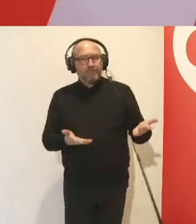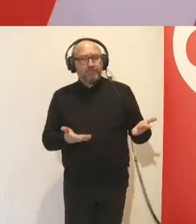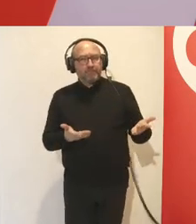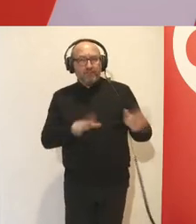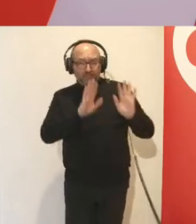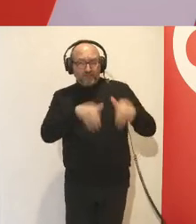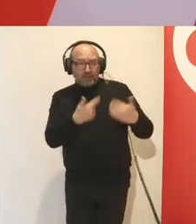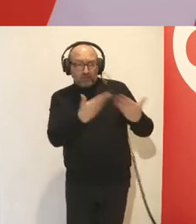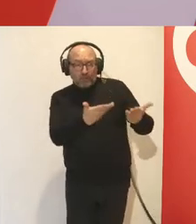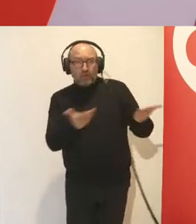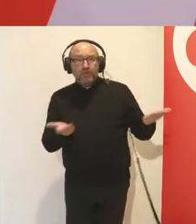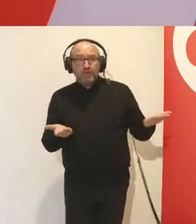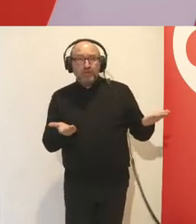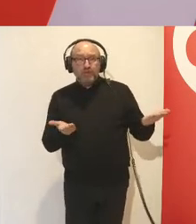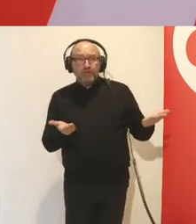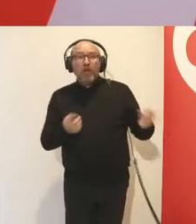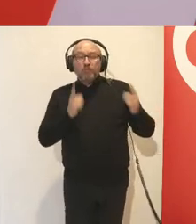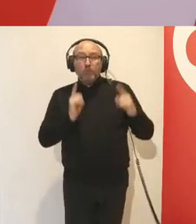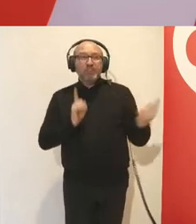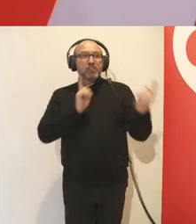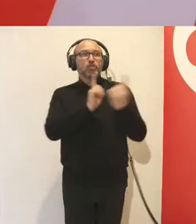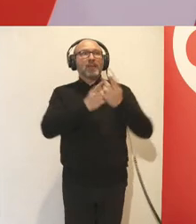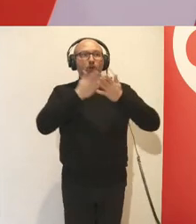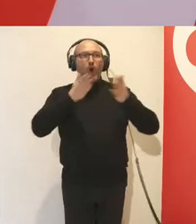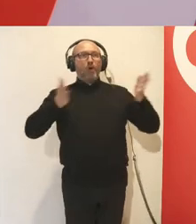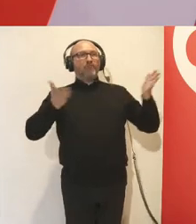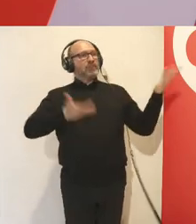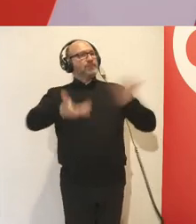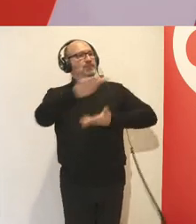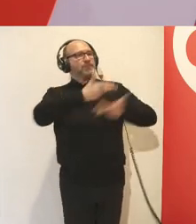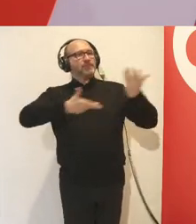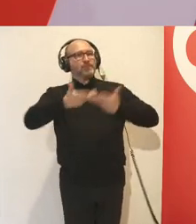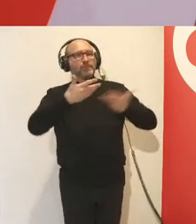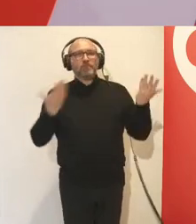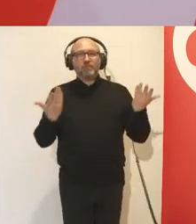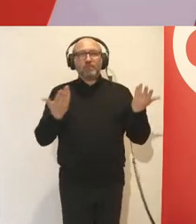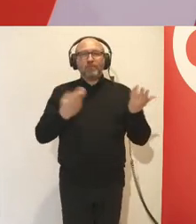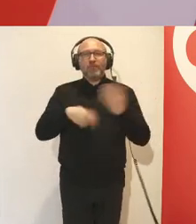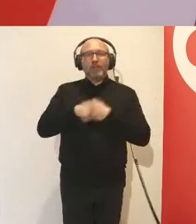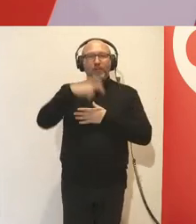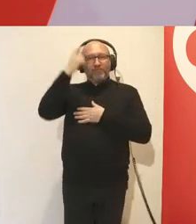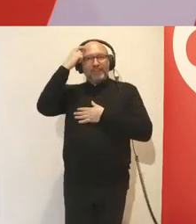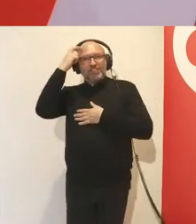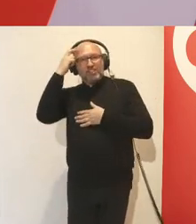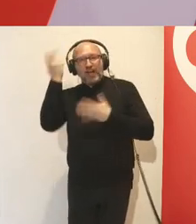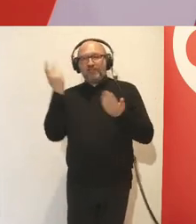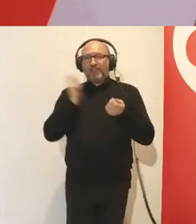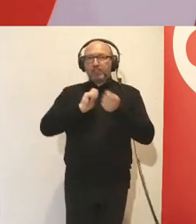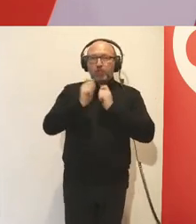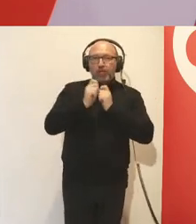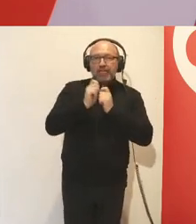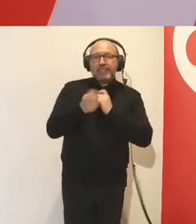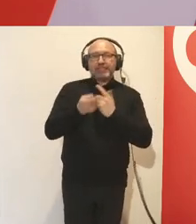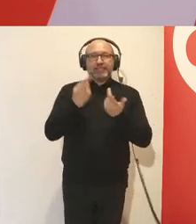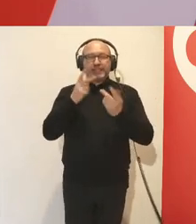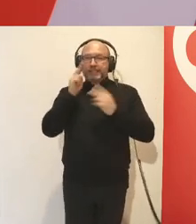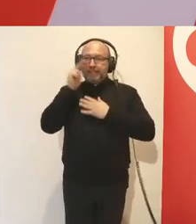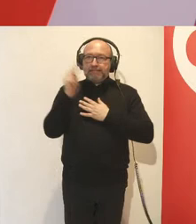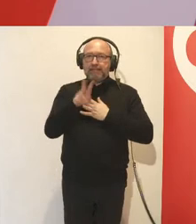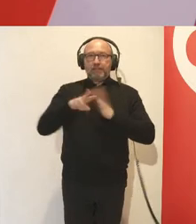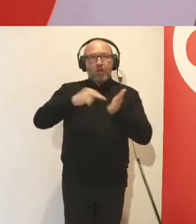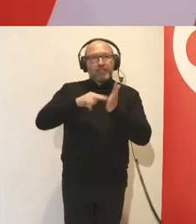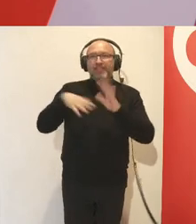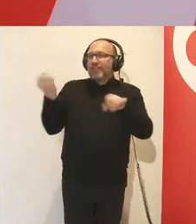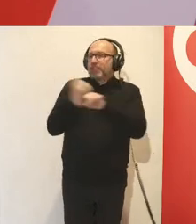zu sagen ich rede nicht mit euch muss man das gespräch suchen also aus wissenschaftlicher journalistischer perspektive was würdet ihr raten der politik was ist der richtige